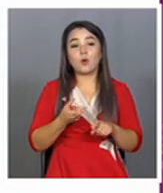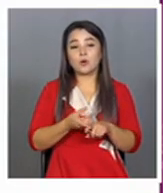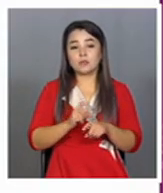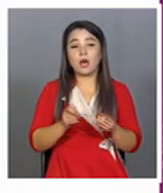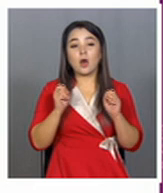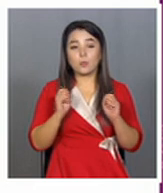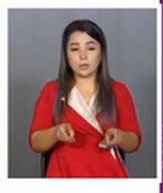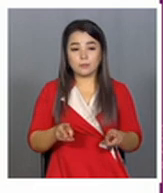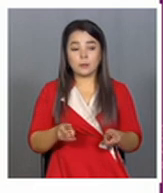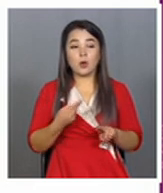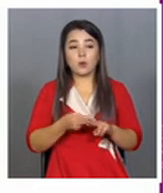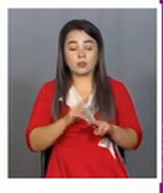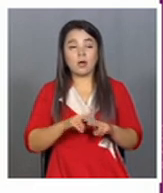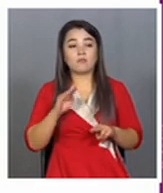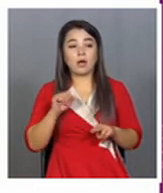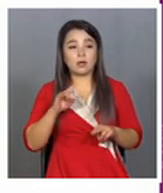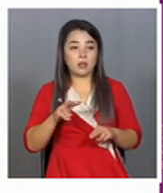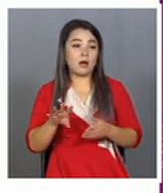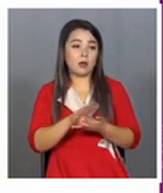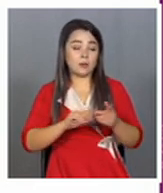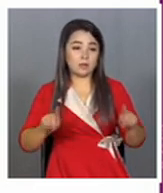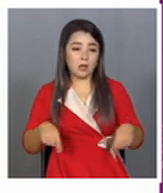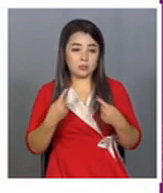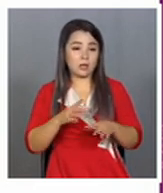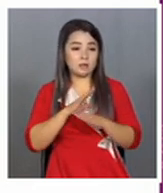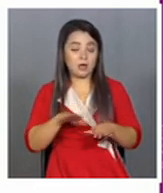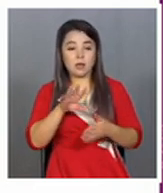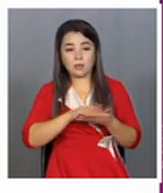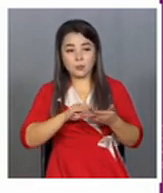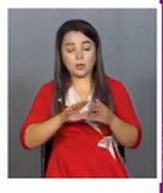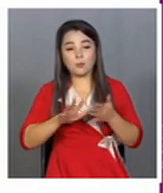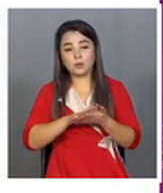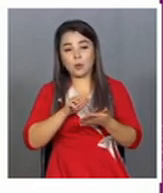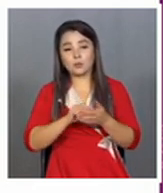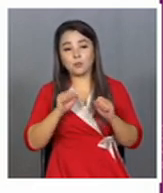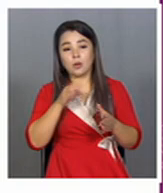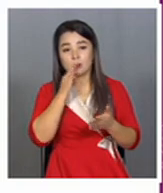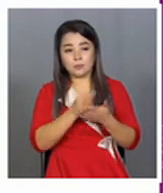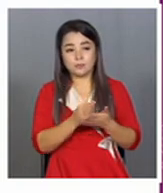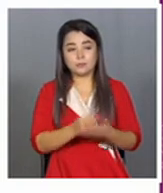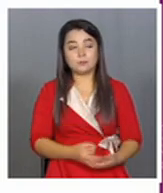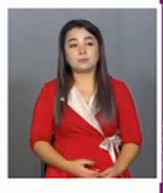қауіпті. Ол файлды қайта қалпына келмейтіндей етіп білдіруде мүмкін.